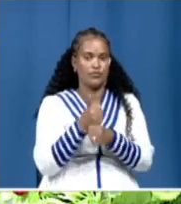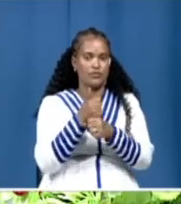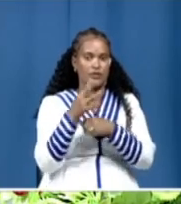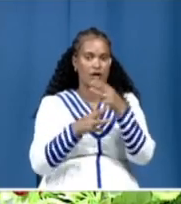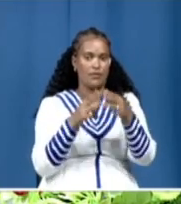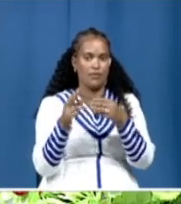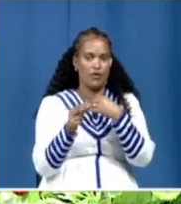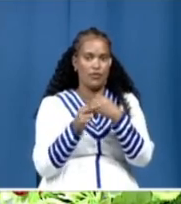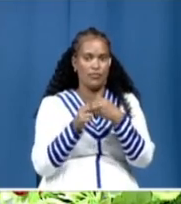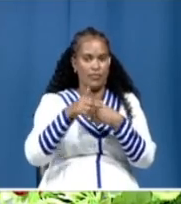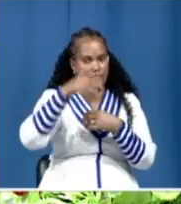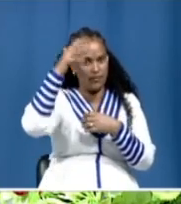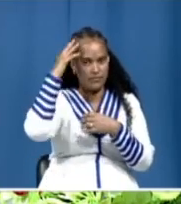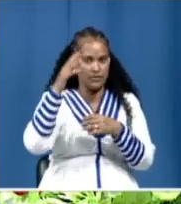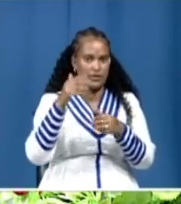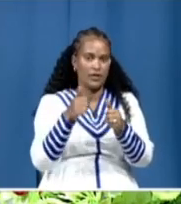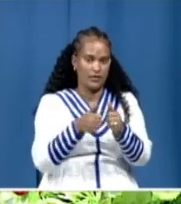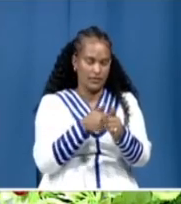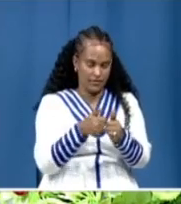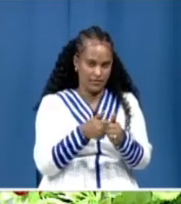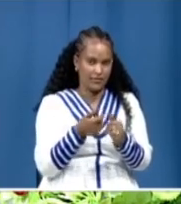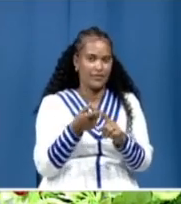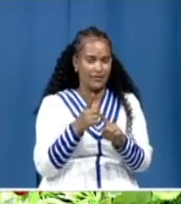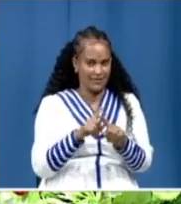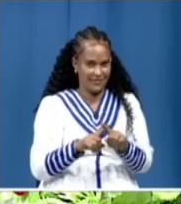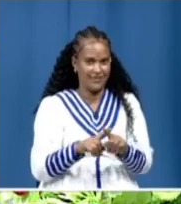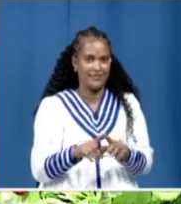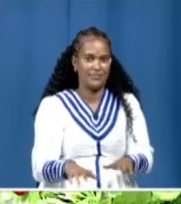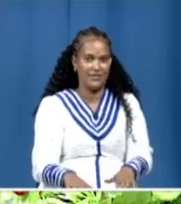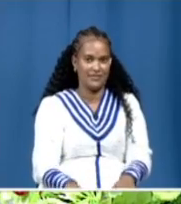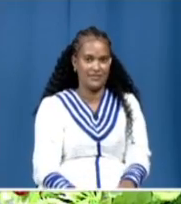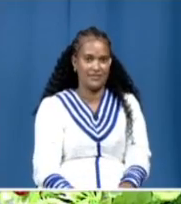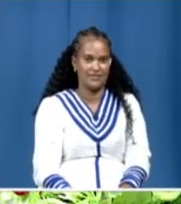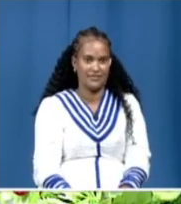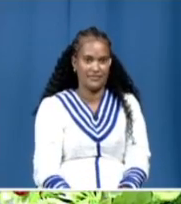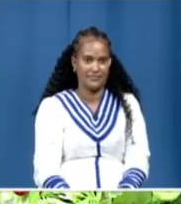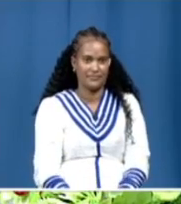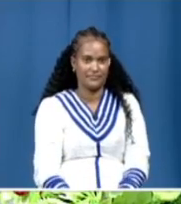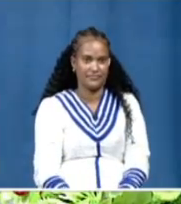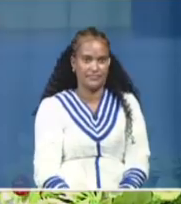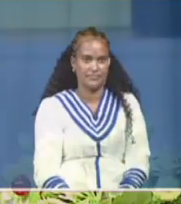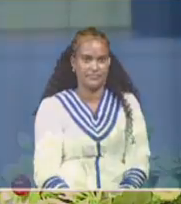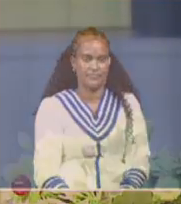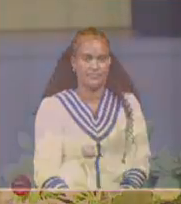ዜናታት ቢዝነስ ስፖንሰር ንዝገበረና ዓለምለኻዊ ባንክ ኣንበሳ መላለይ ምስሉ ተኸታቲልና ክንምለስ